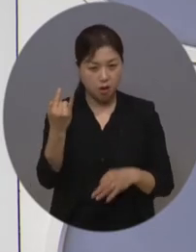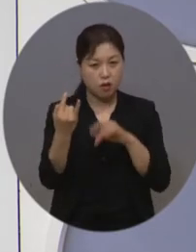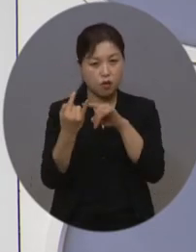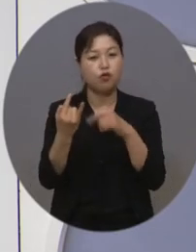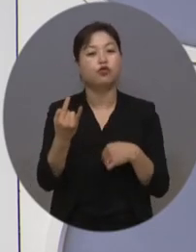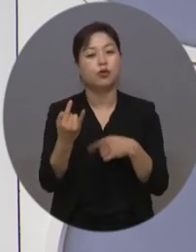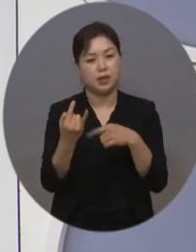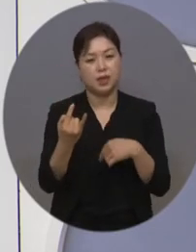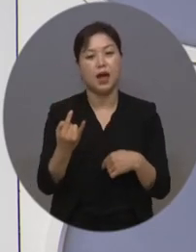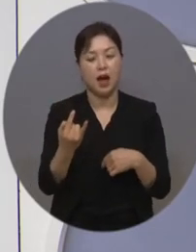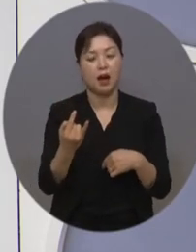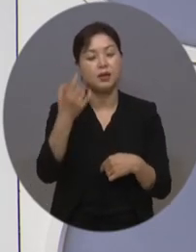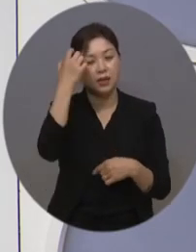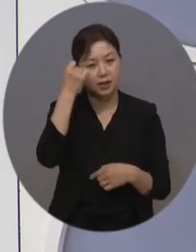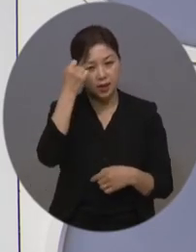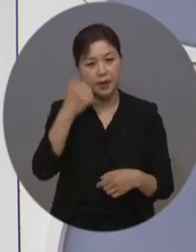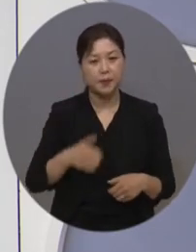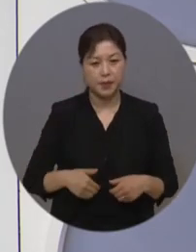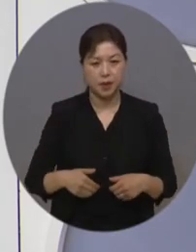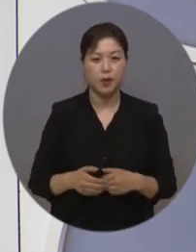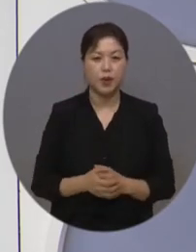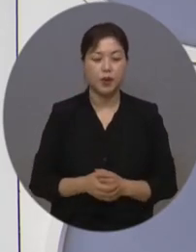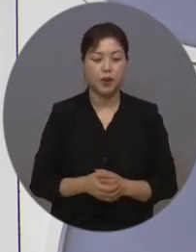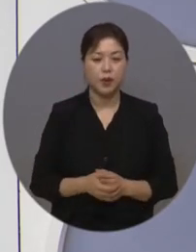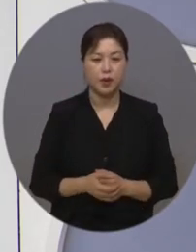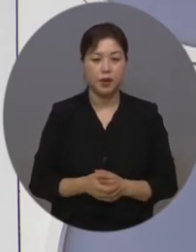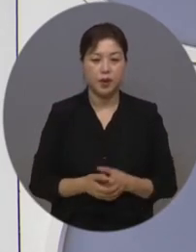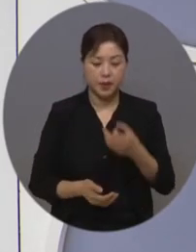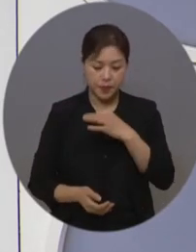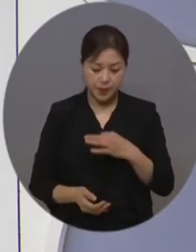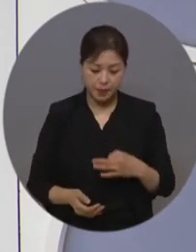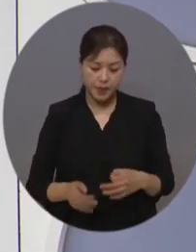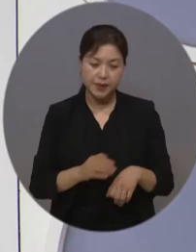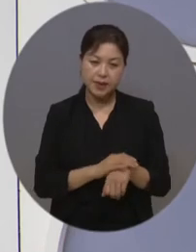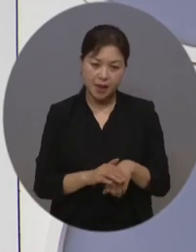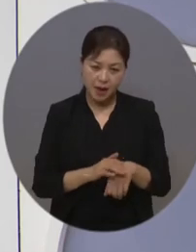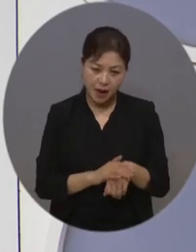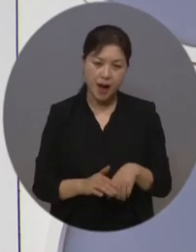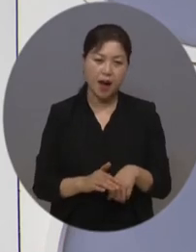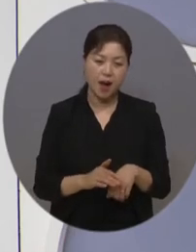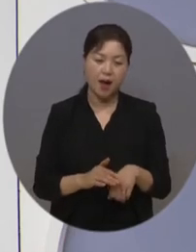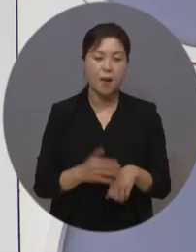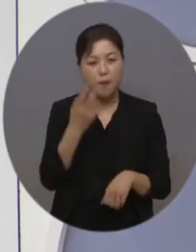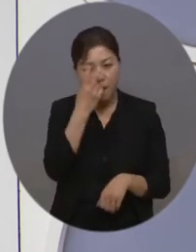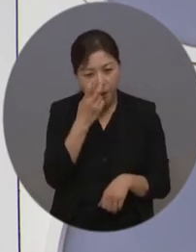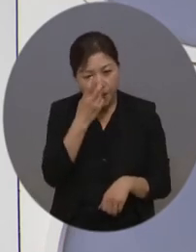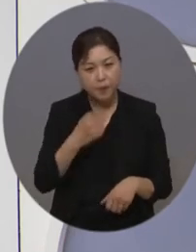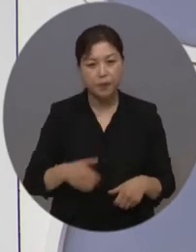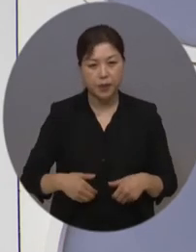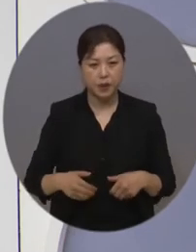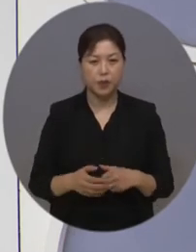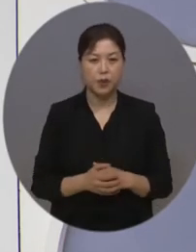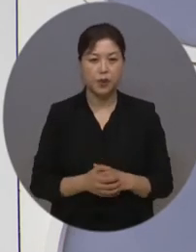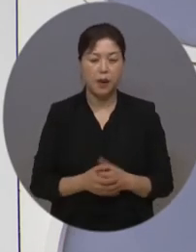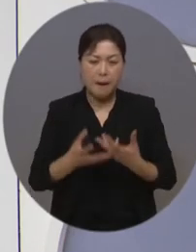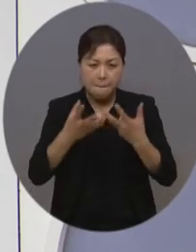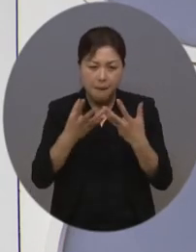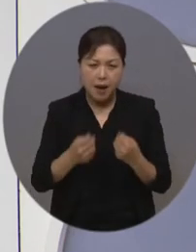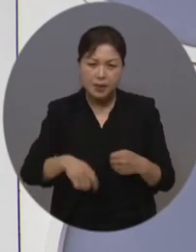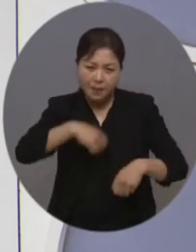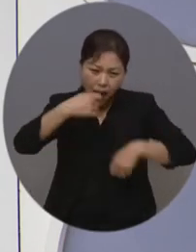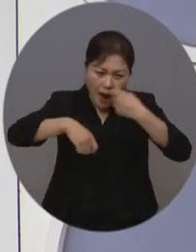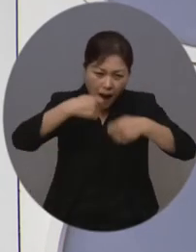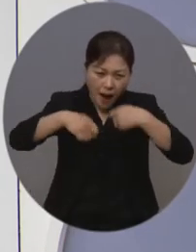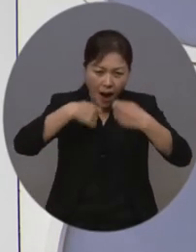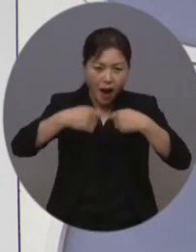주셔야 됩니다. 네. 그래서 이제 장을 잘 다듬어야 됩니다. 우리가 보면요, 막 첫째는 폭식하고 그 다음에